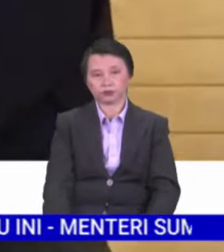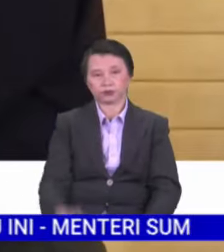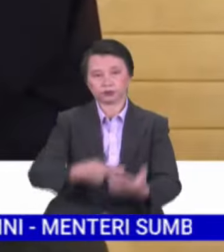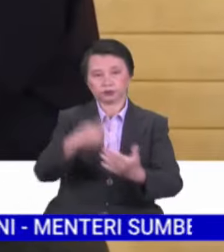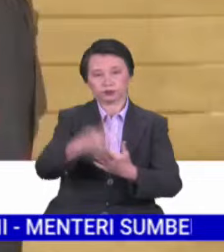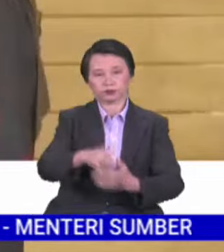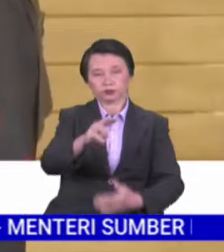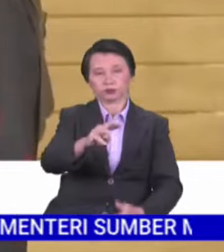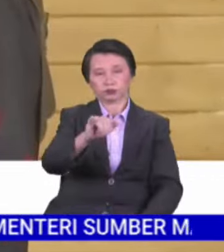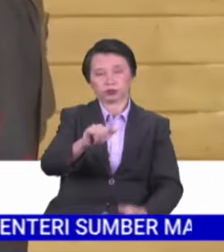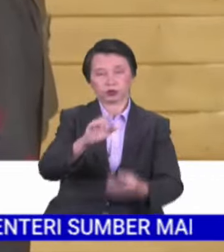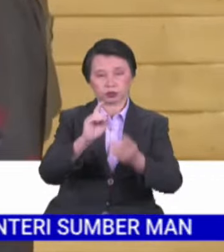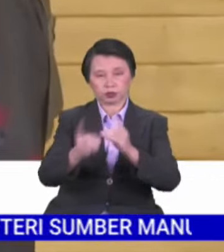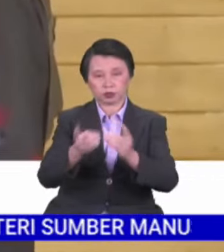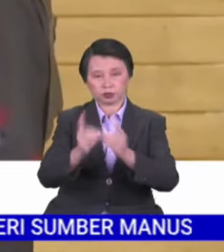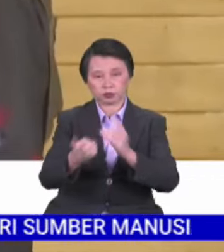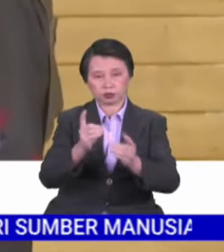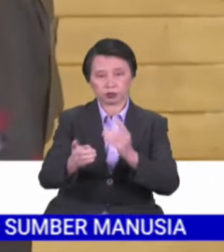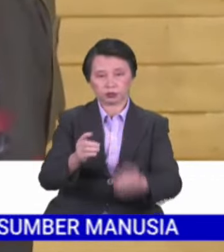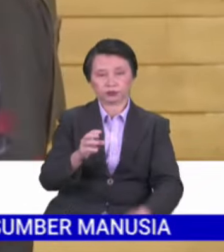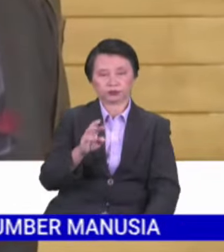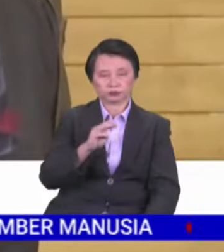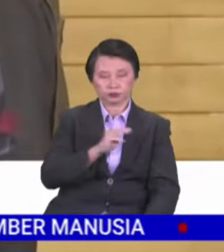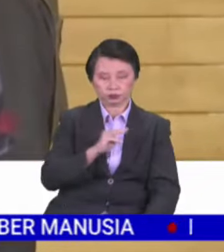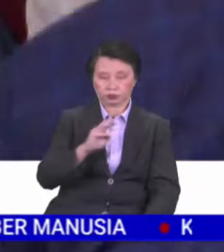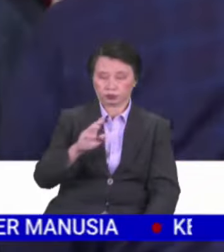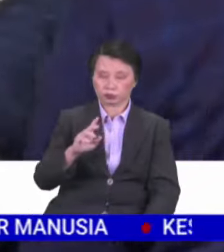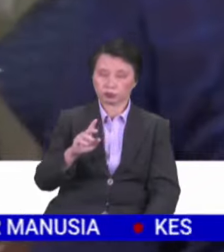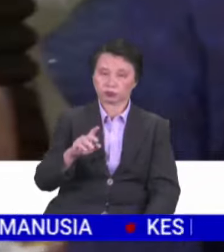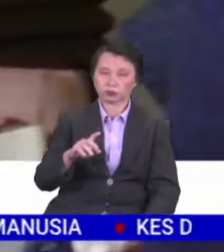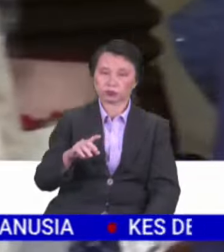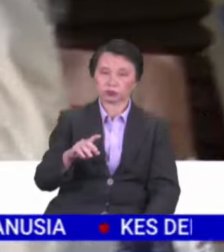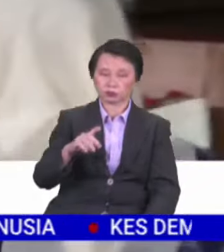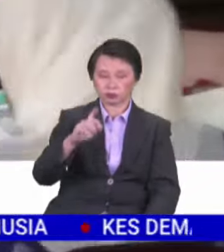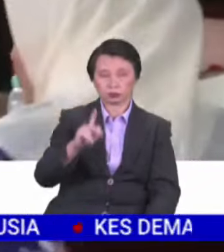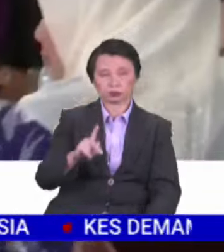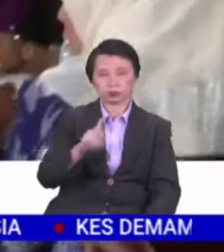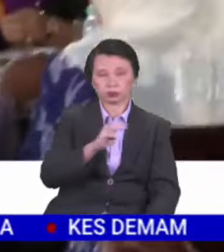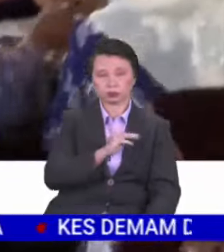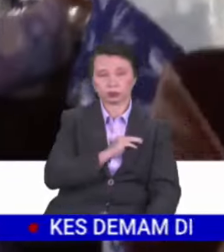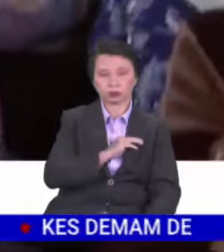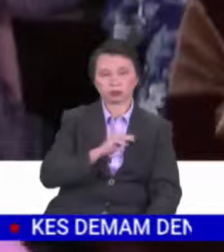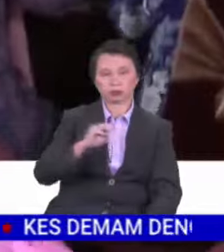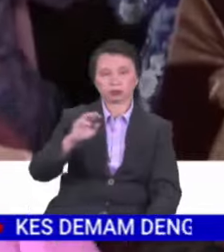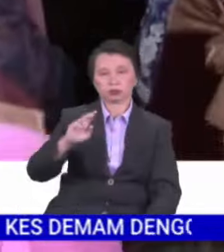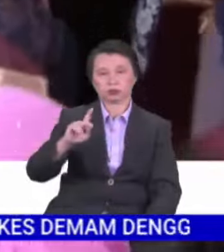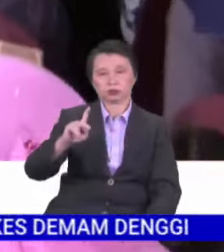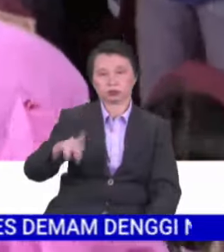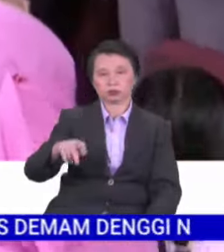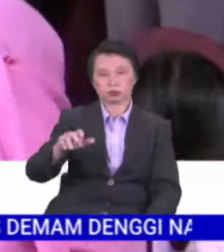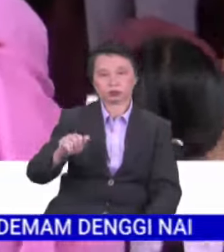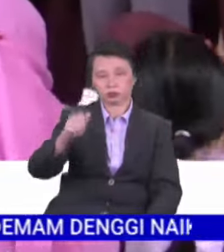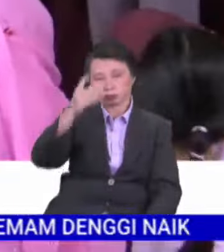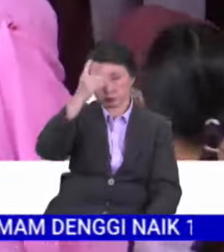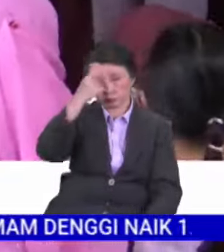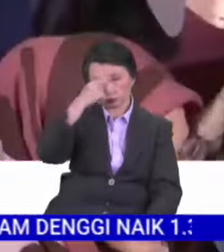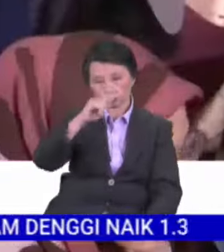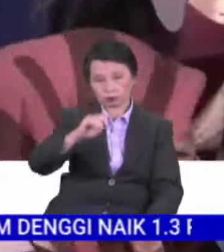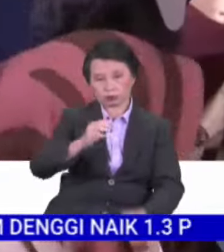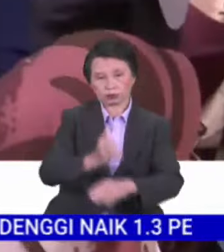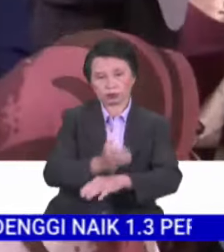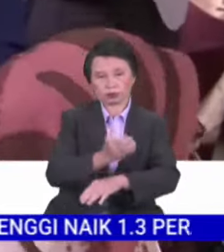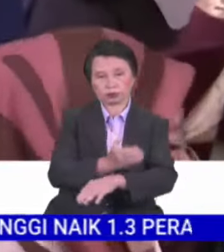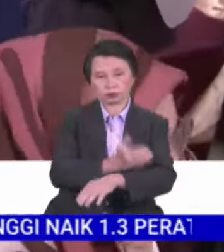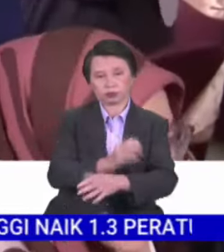My Digital dilancarkan Menteri di Jabatan Perdana Menteri Ekonomi Datuk Seri Mustafa Mohamad bagi memperkasakan ekonomi